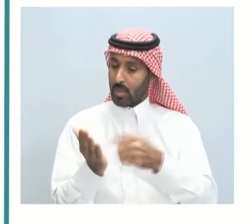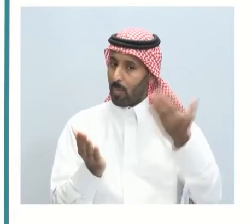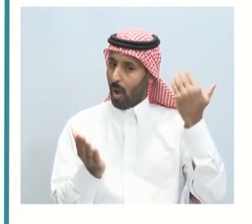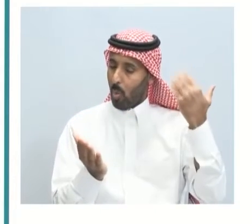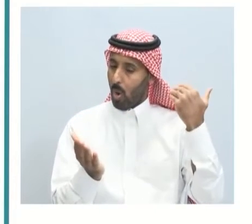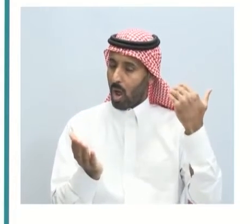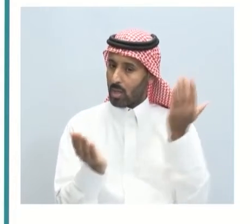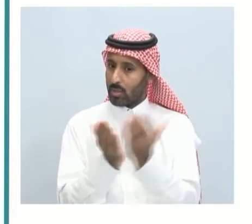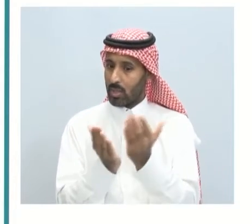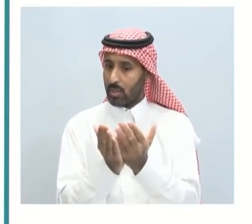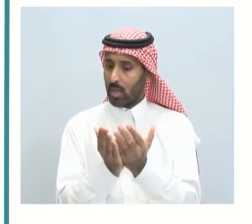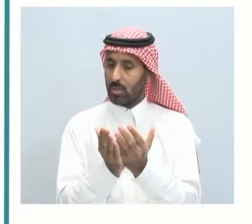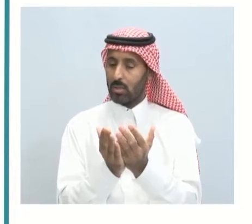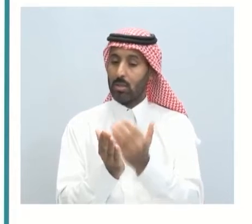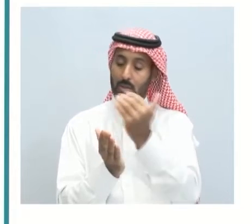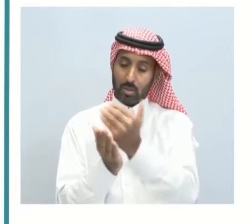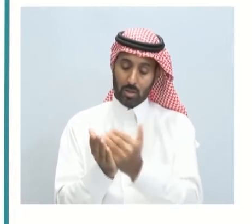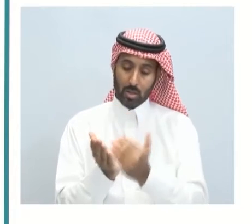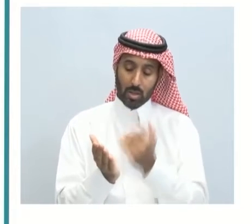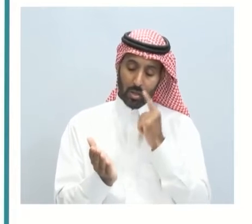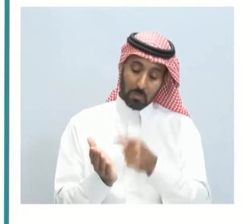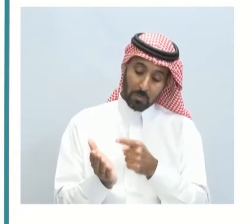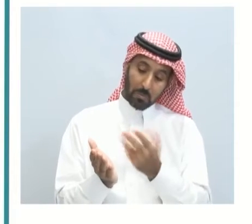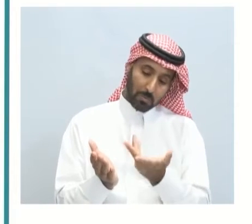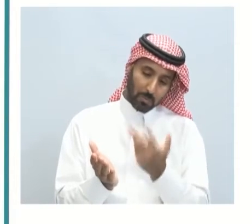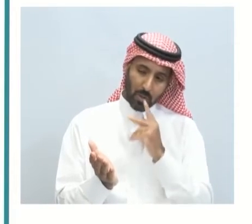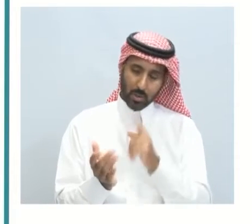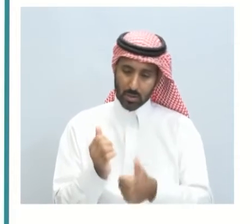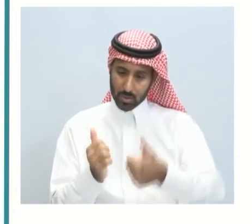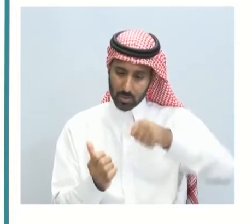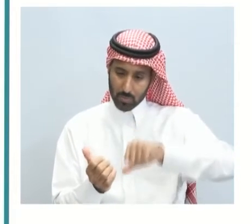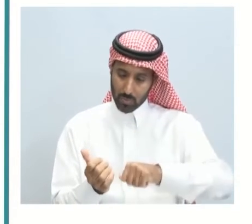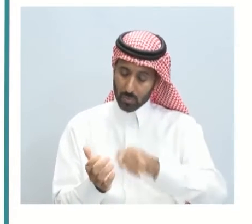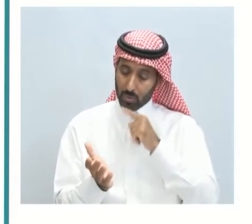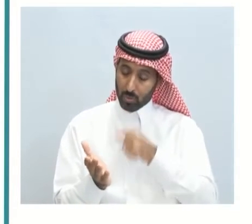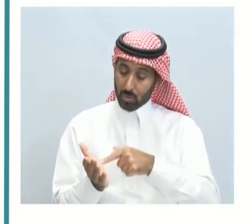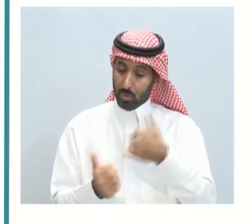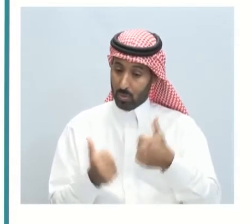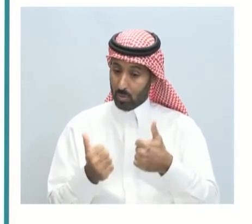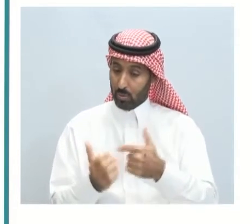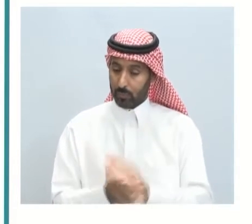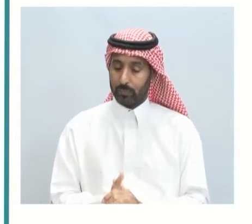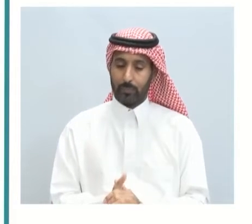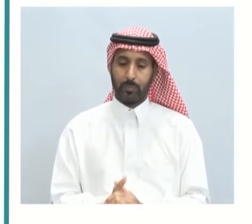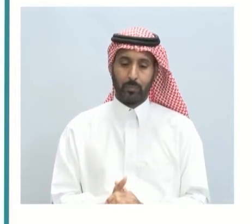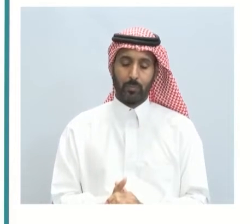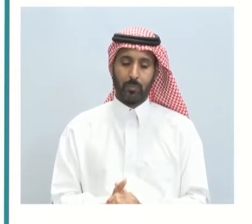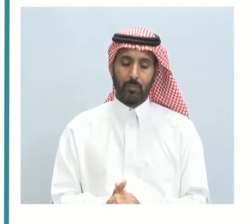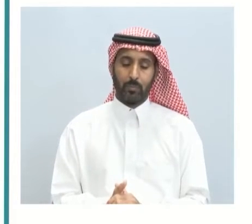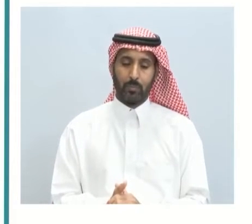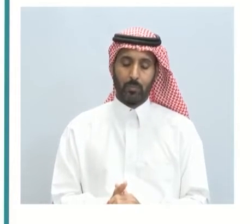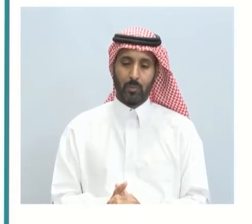والاستقصاءات وبذلك يضعون النظريات بعد اختبار التوقعات جيدا